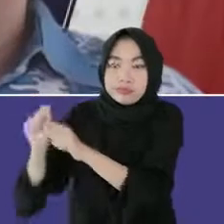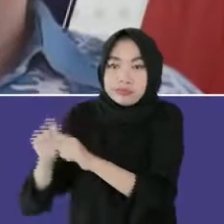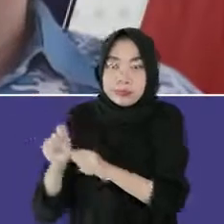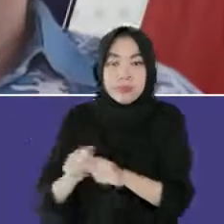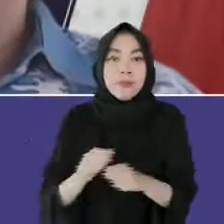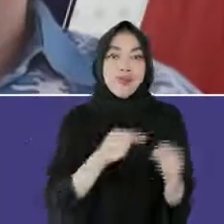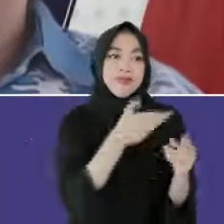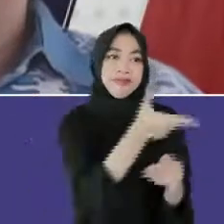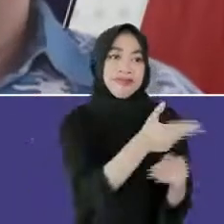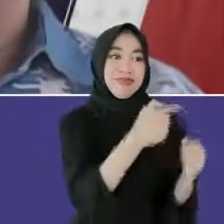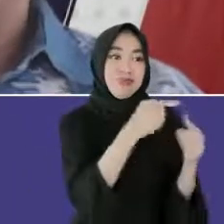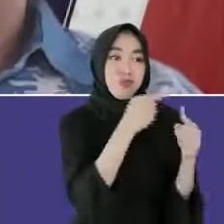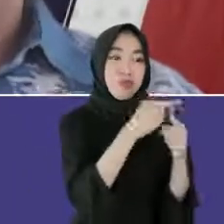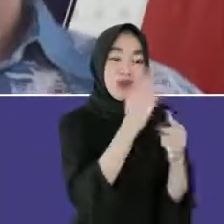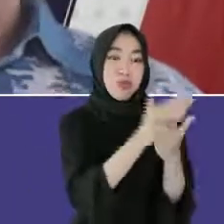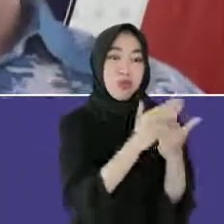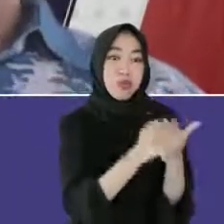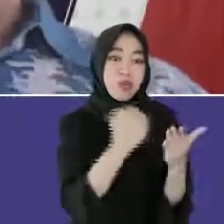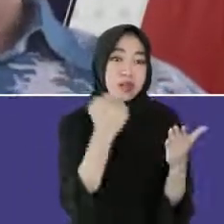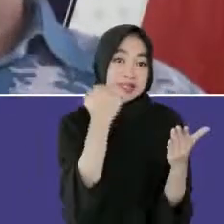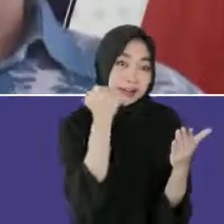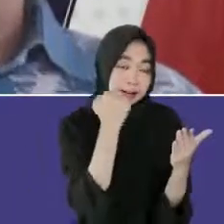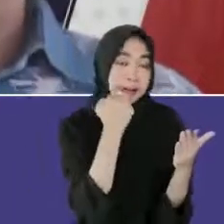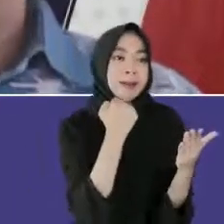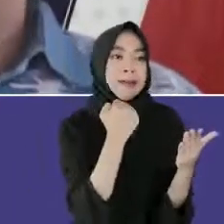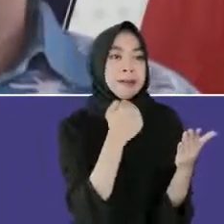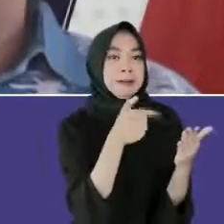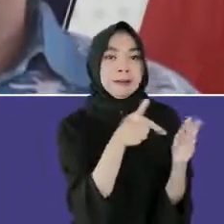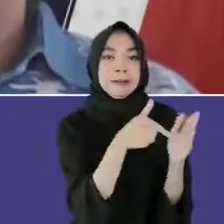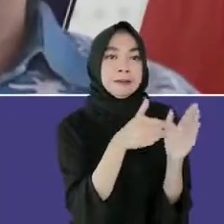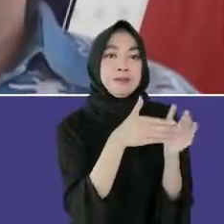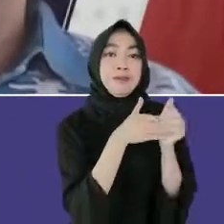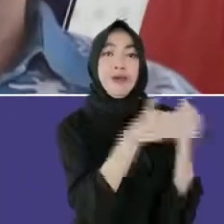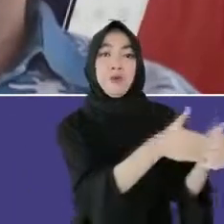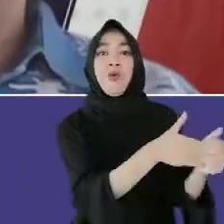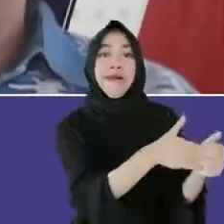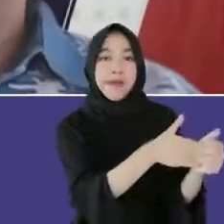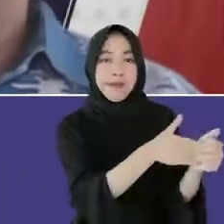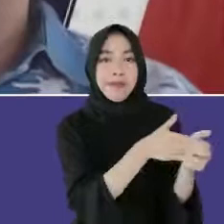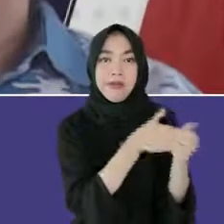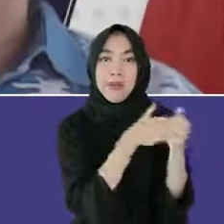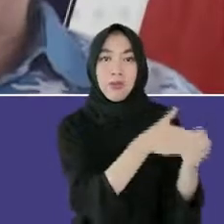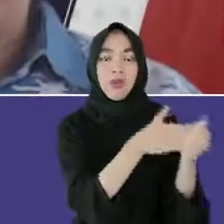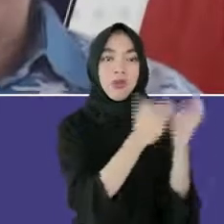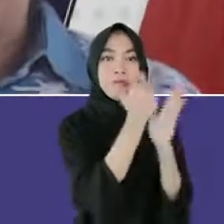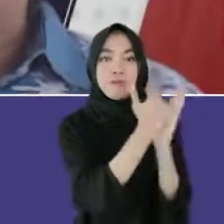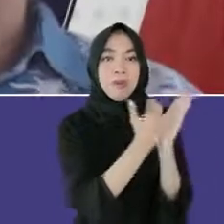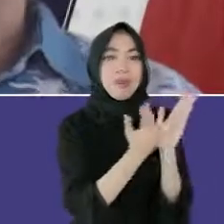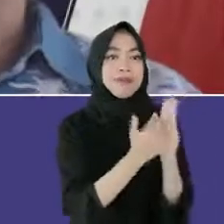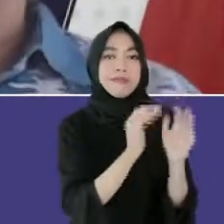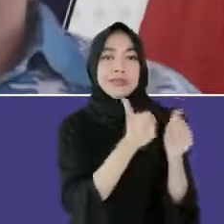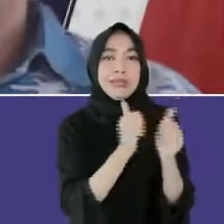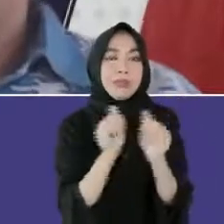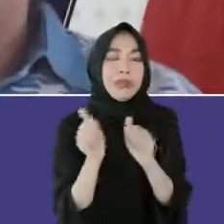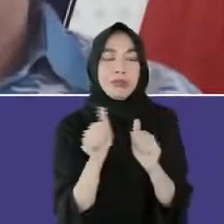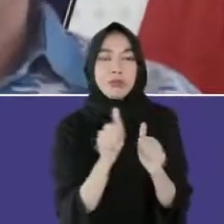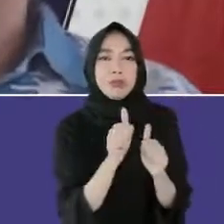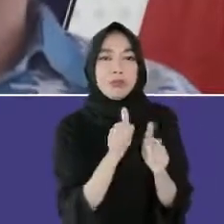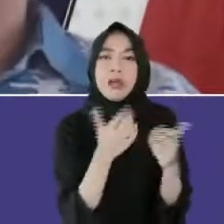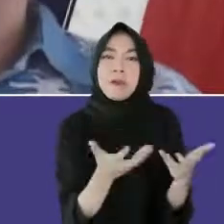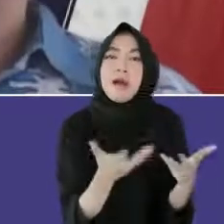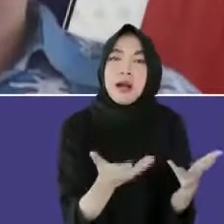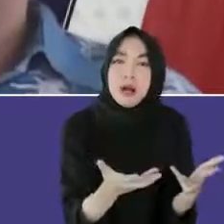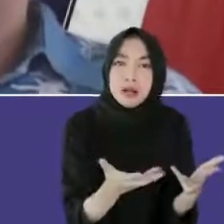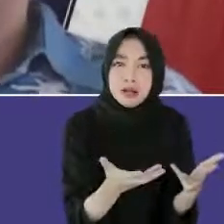sendiri apa saja panduan-panduan ia Apakah memang sudah dipersiapkan sedemikian rupa